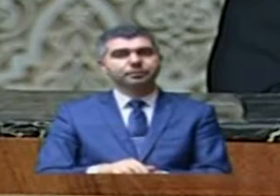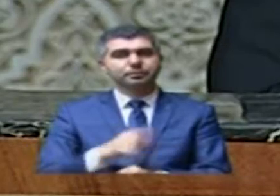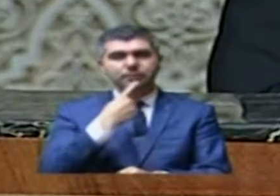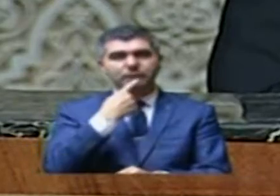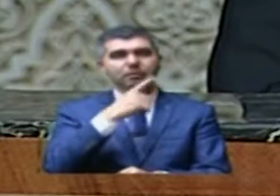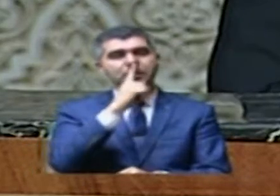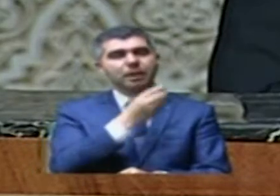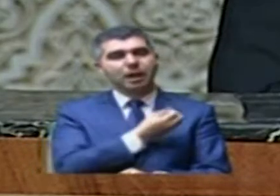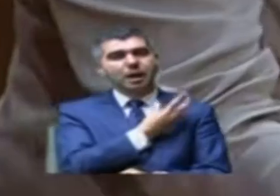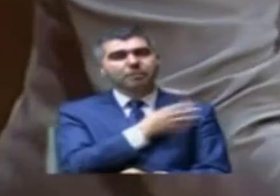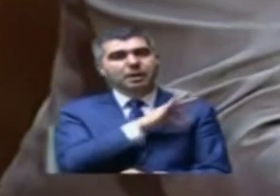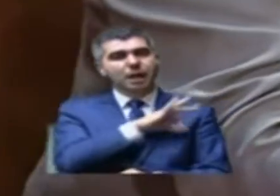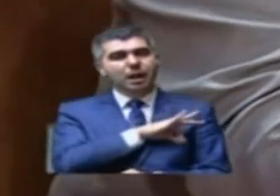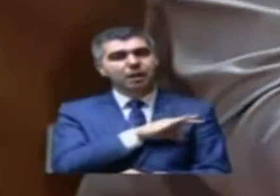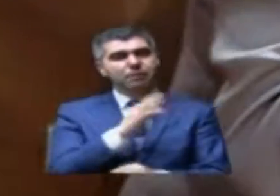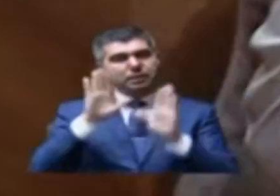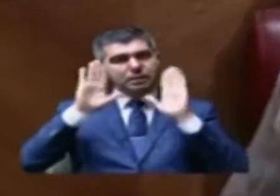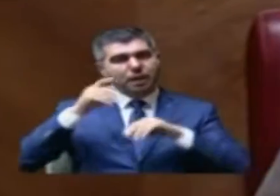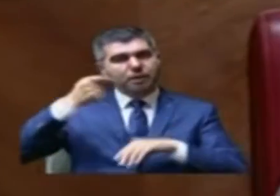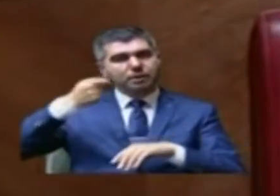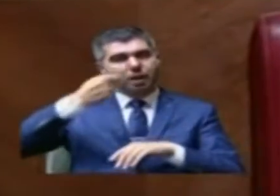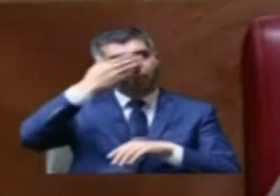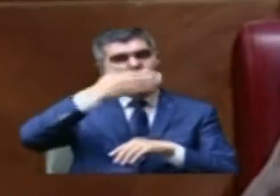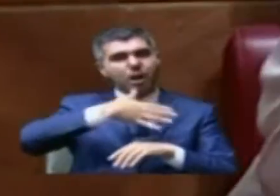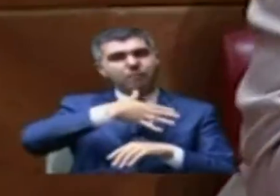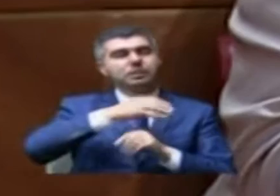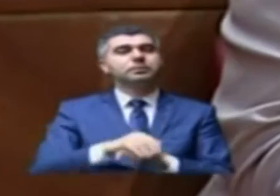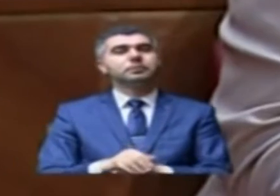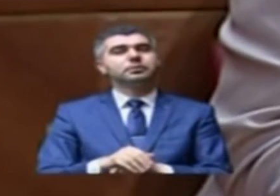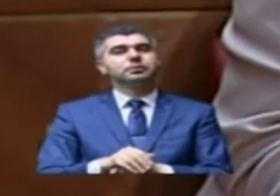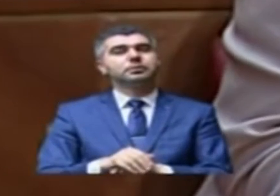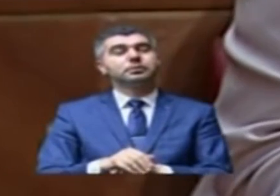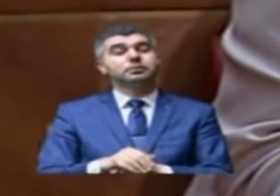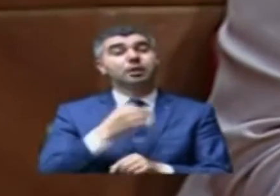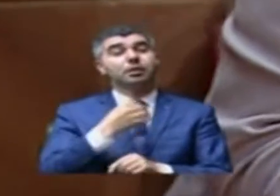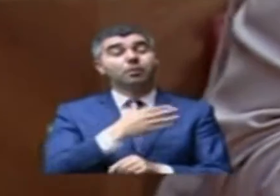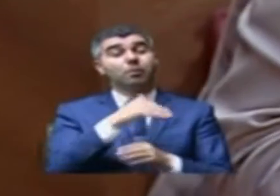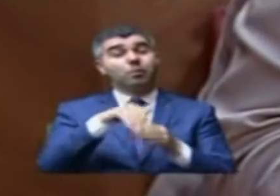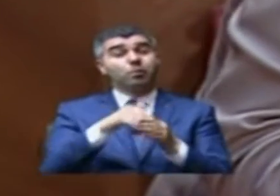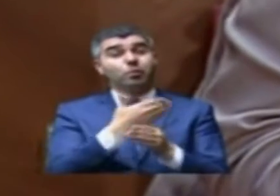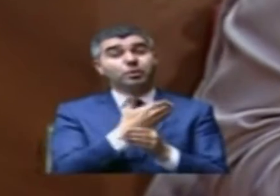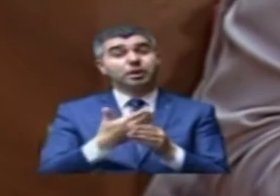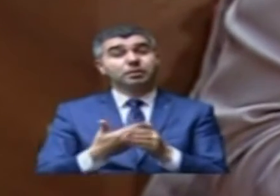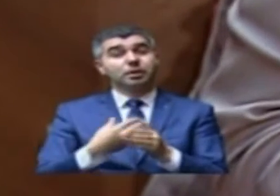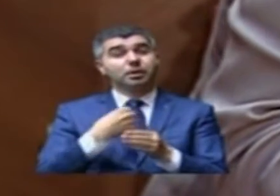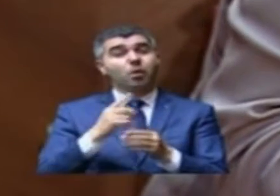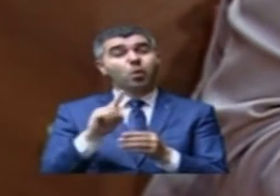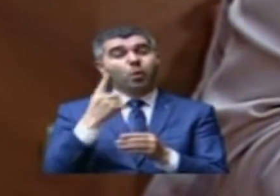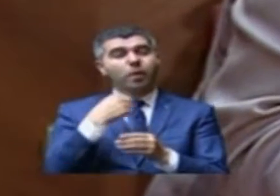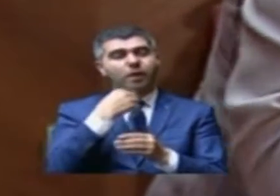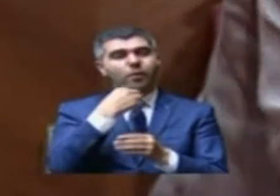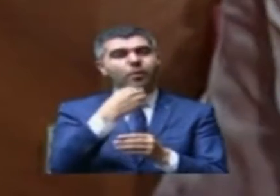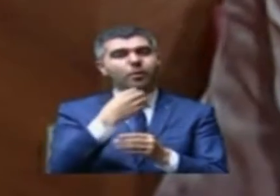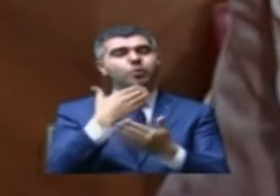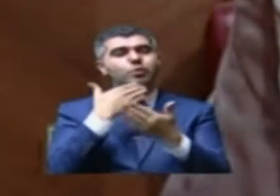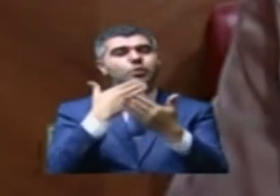بسم الله الرحمن الرحيم، الصلاة والسلام على سيد المرسلين. سيد مستشار المحترم، أولا أشكرك على هذا السؤال، حيث